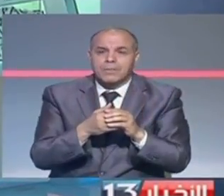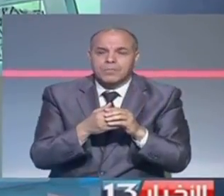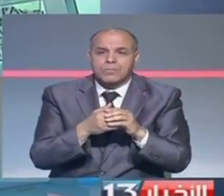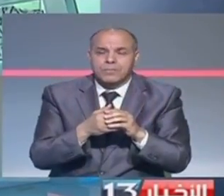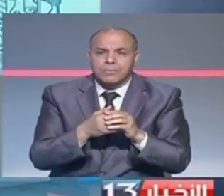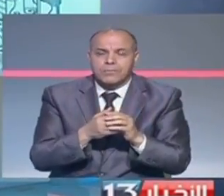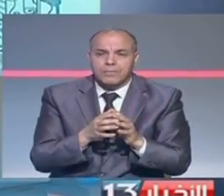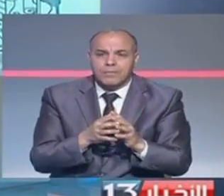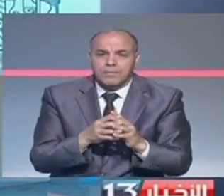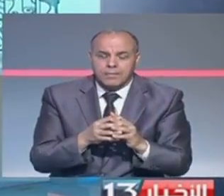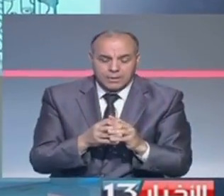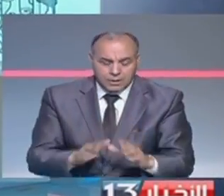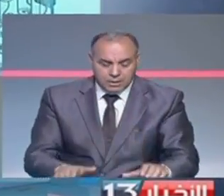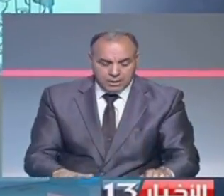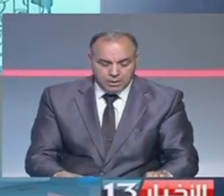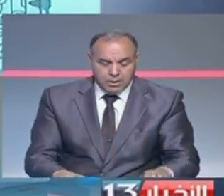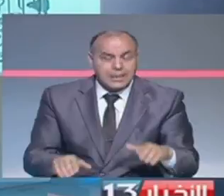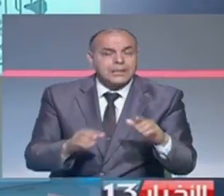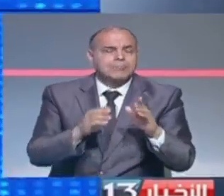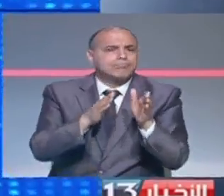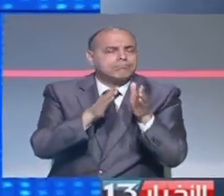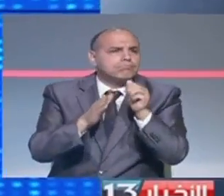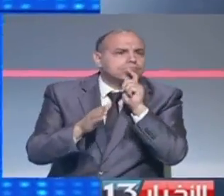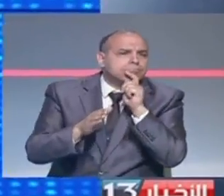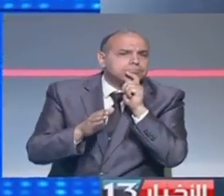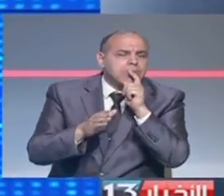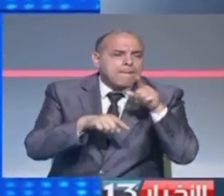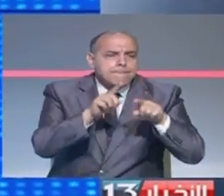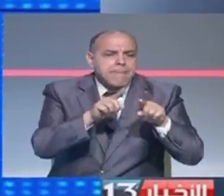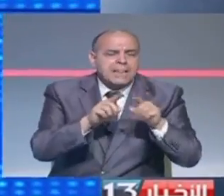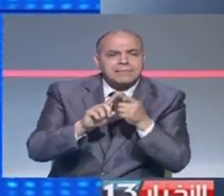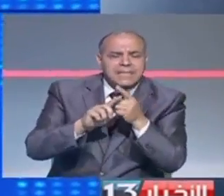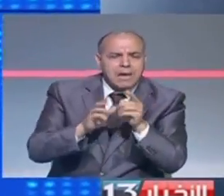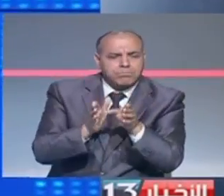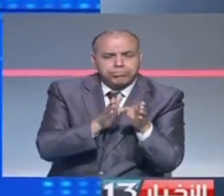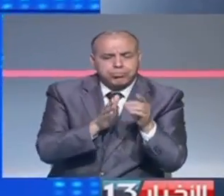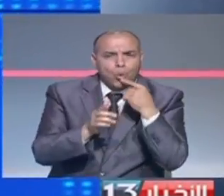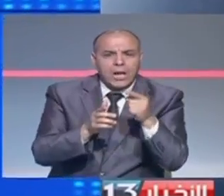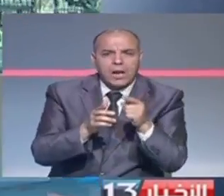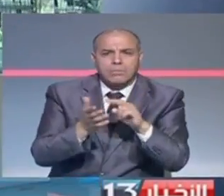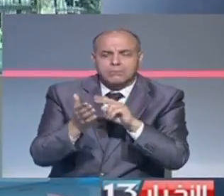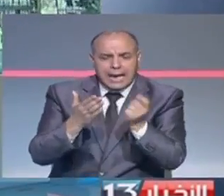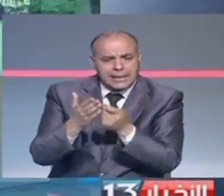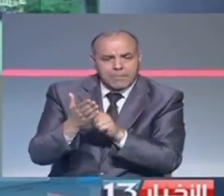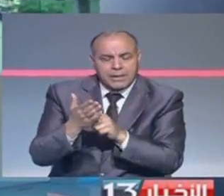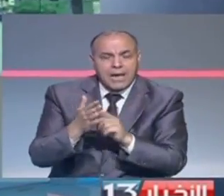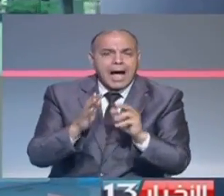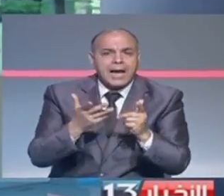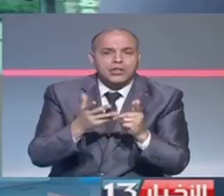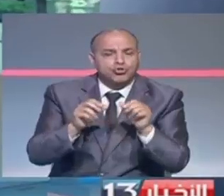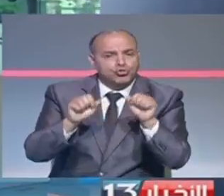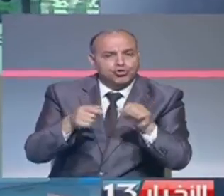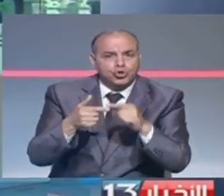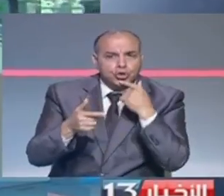اه يعني تستثني بعض الاستثناءات على حقوق التاليف قصد تمكين